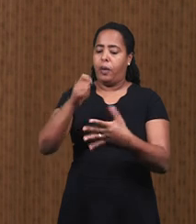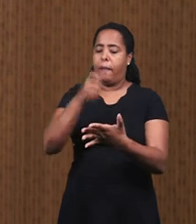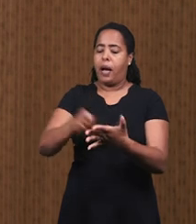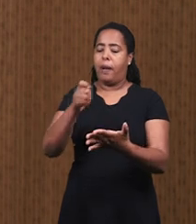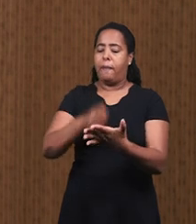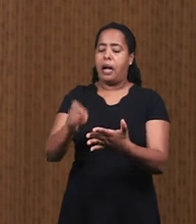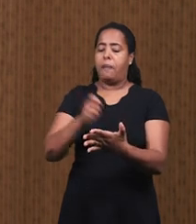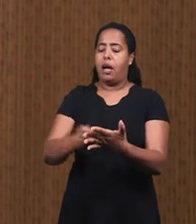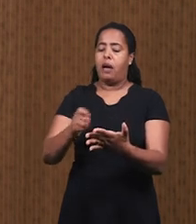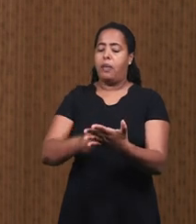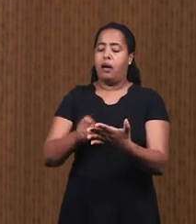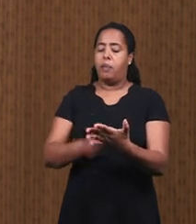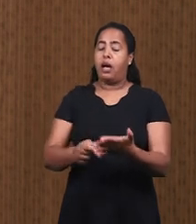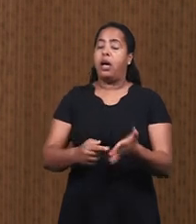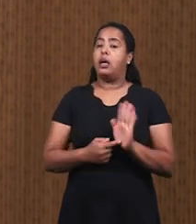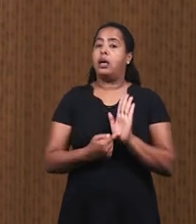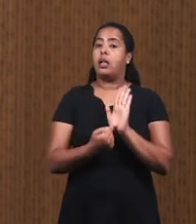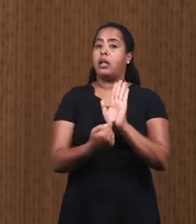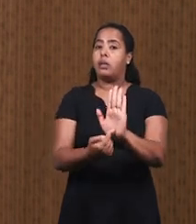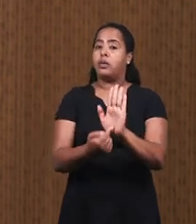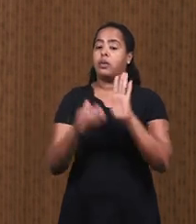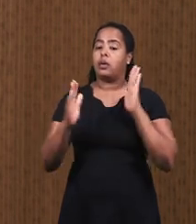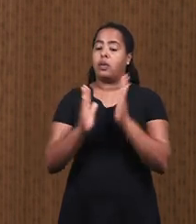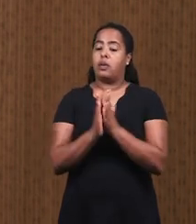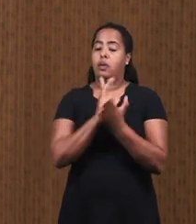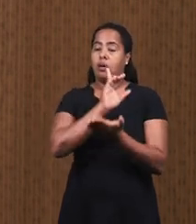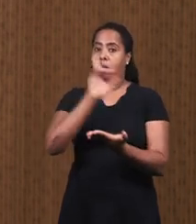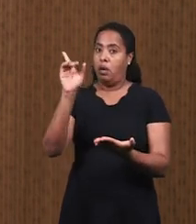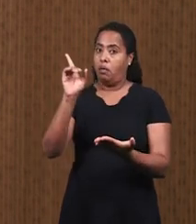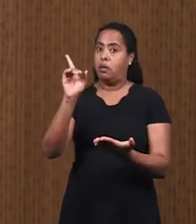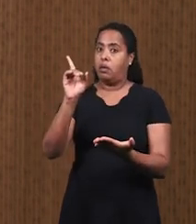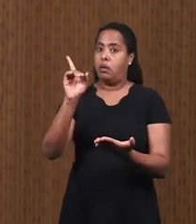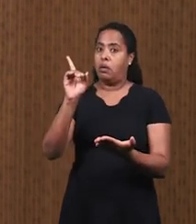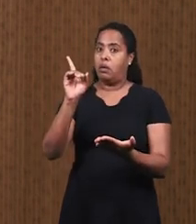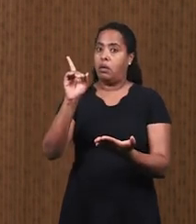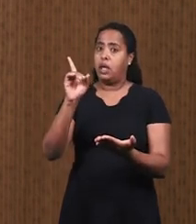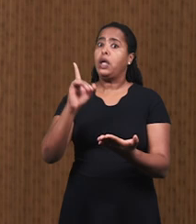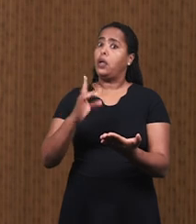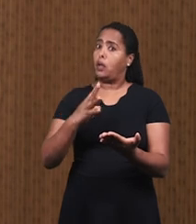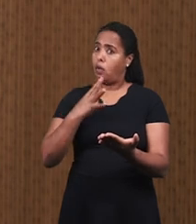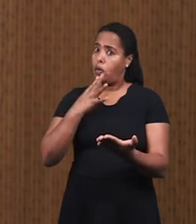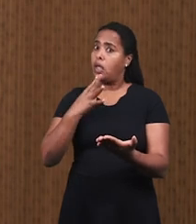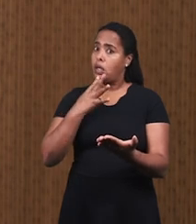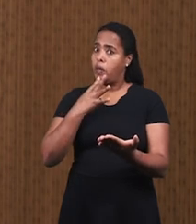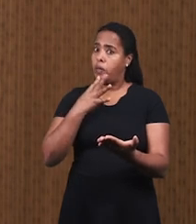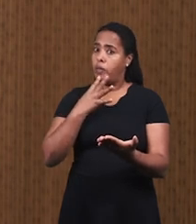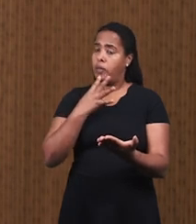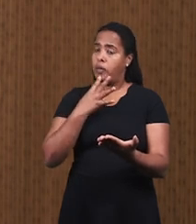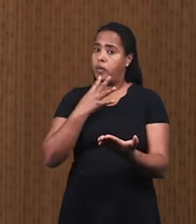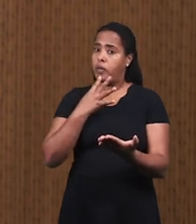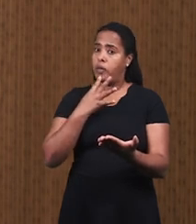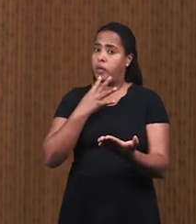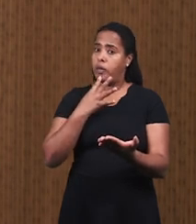cela, il parle de quoi? Il parle d'une parole qu'il connaissait,